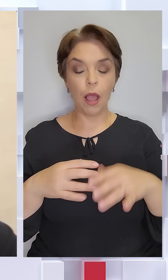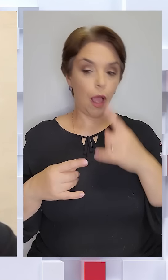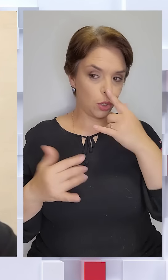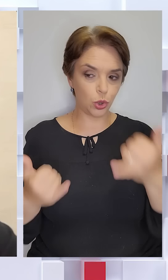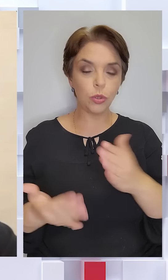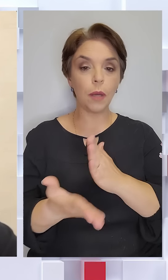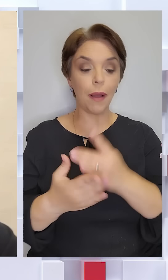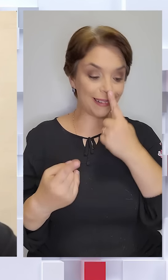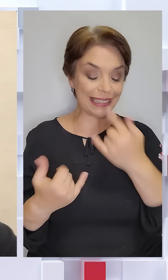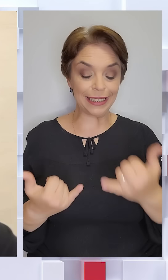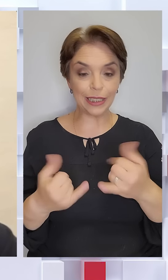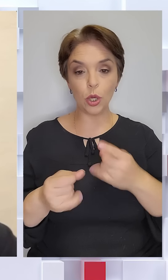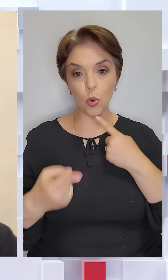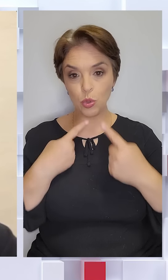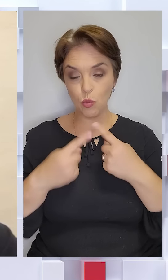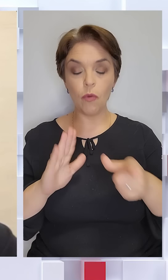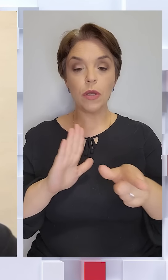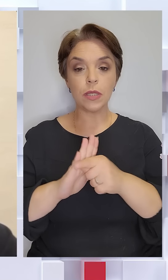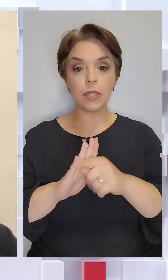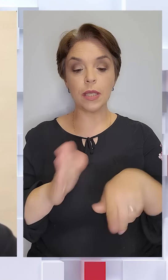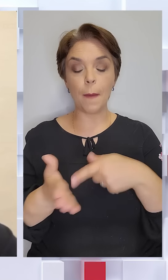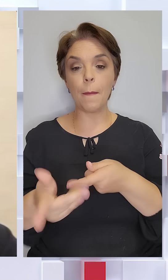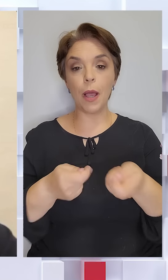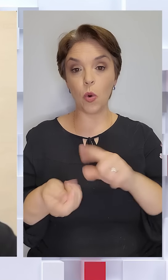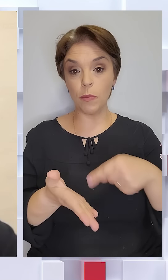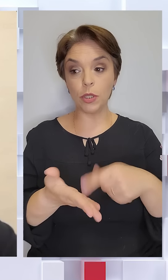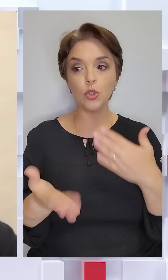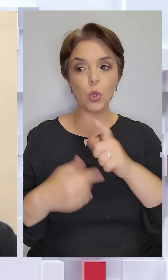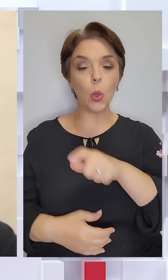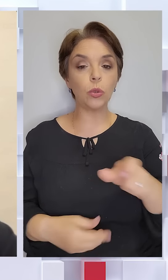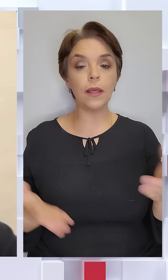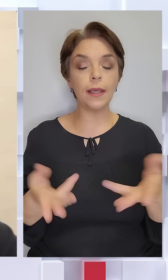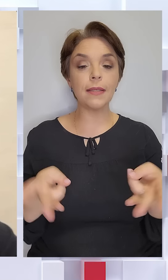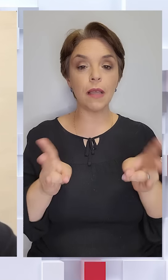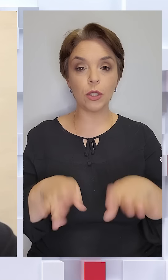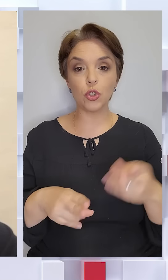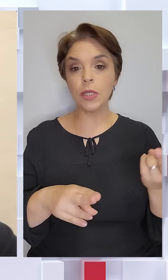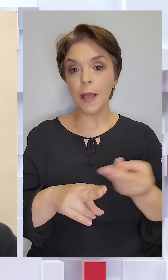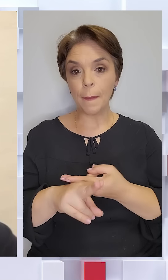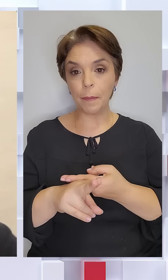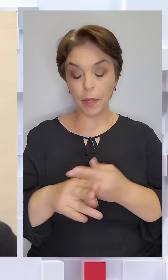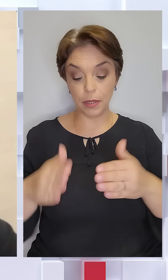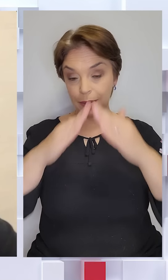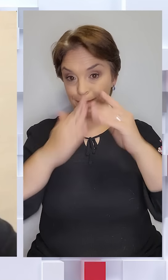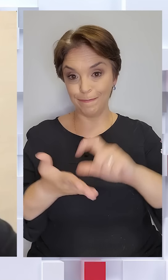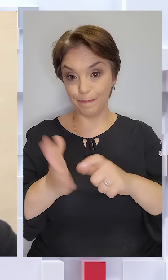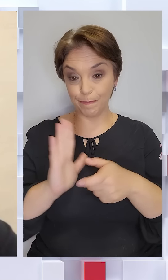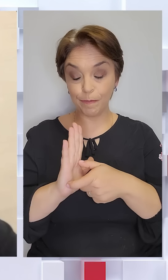щойно мав тільки розмову з мером міста щодо людей, які залишилися без крівлі над